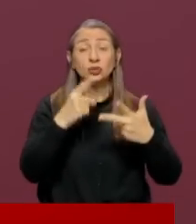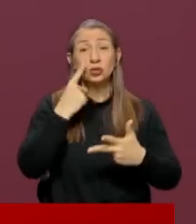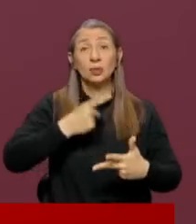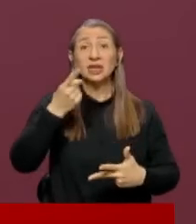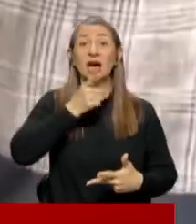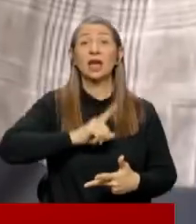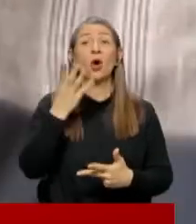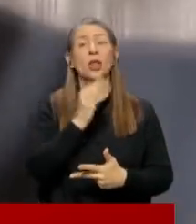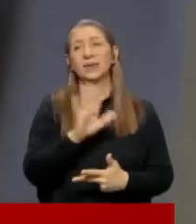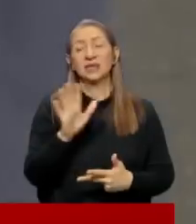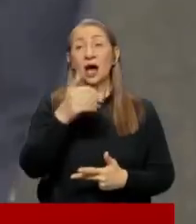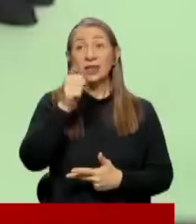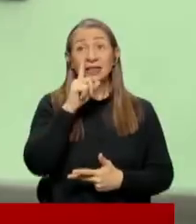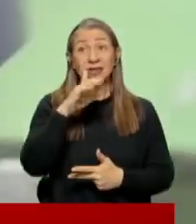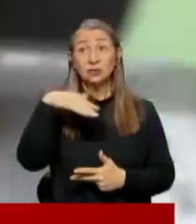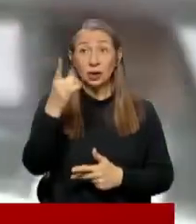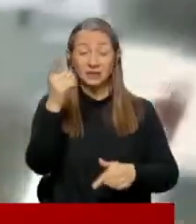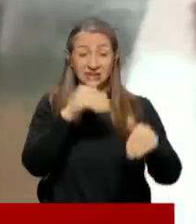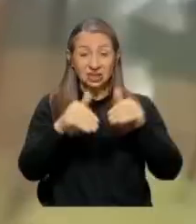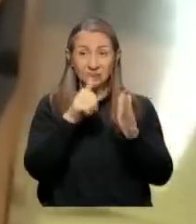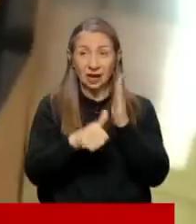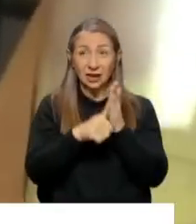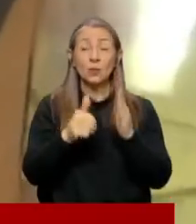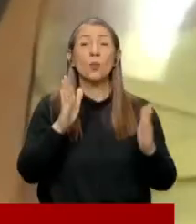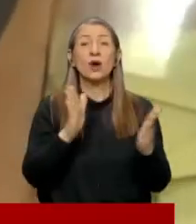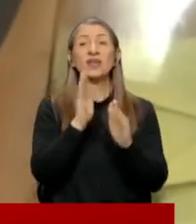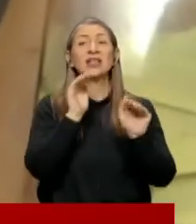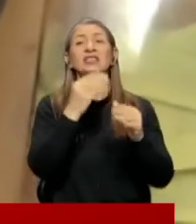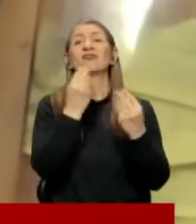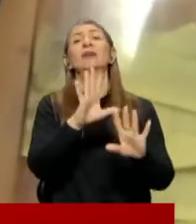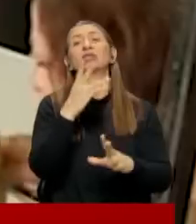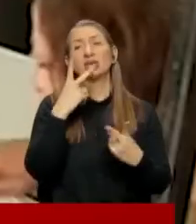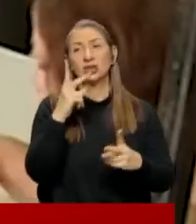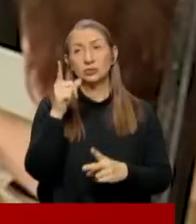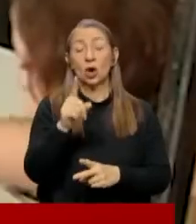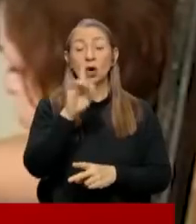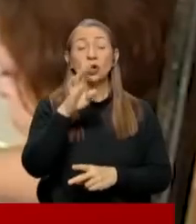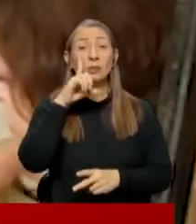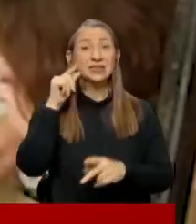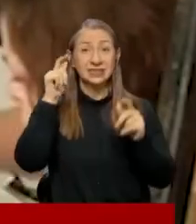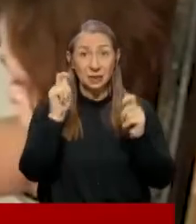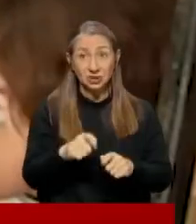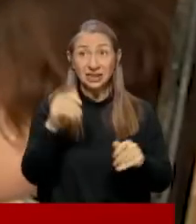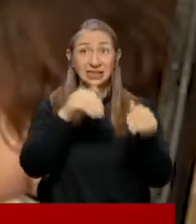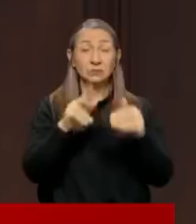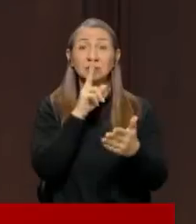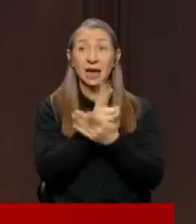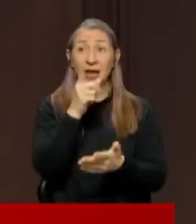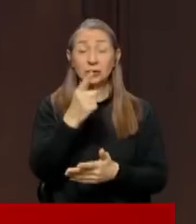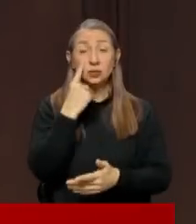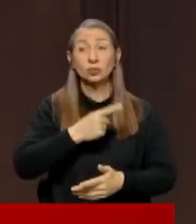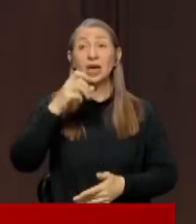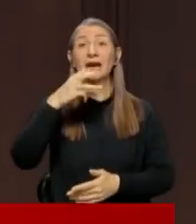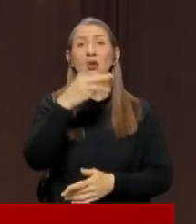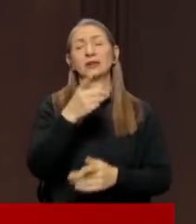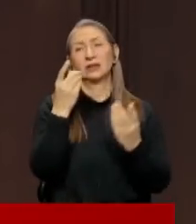Cumhurbaşkanı adayı. Olamaz. 6 Nisan'dan sonraki bir seçim tarihi için muhalefet destek vermeyeceğini açıklamıştı. 14 Mayıs'ta yapılacak seçim kararını